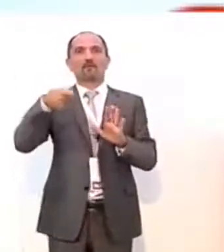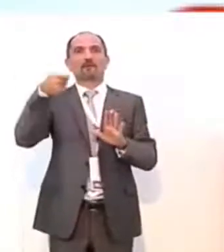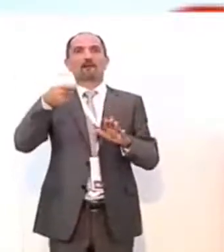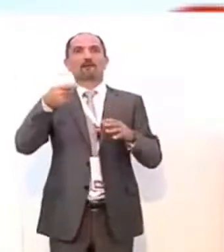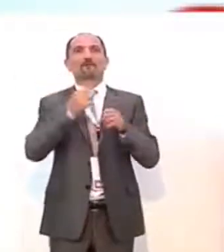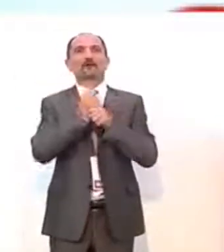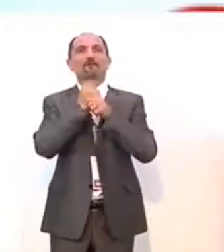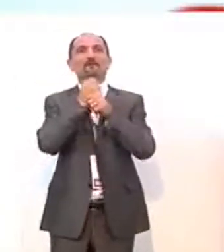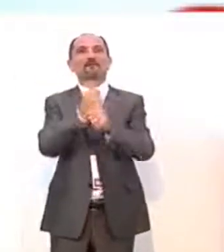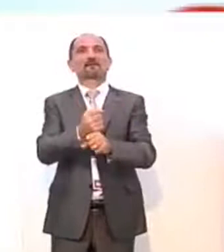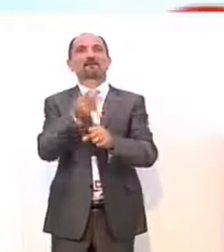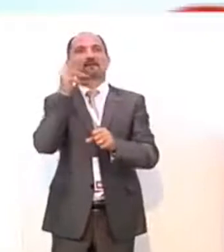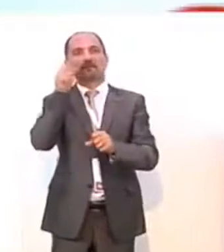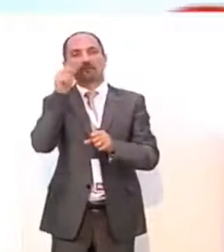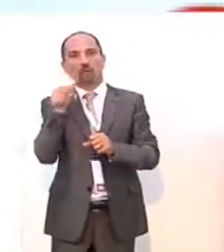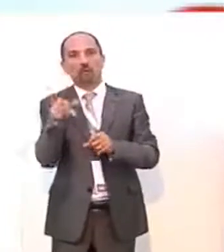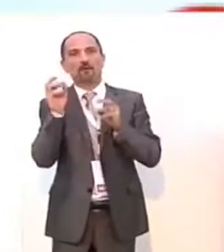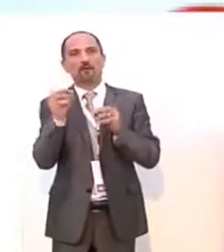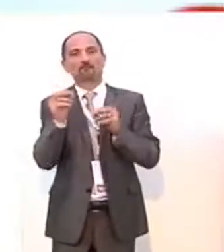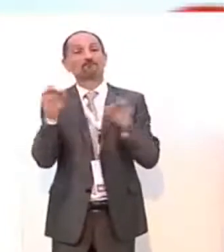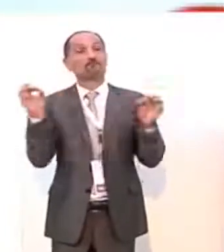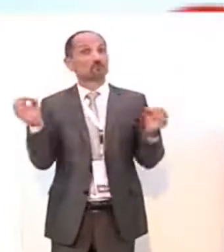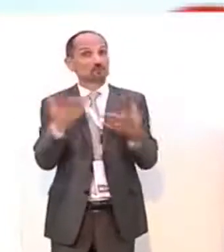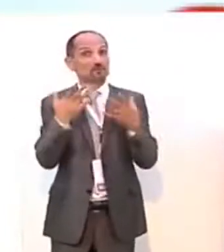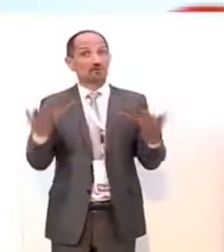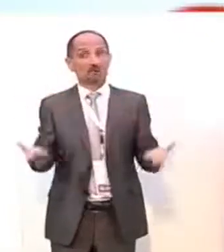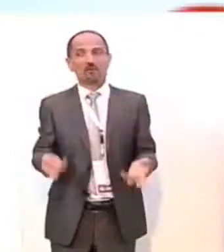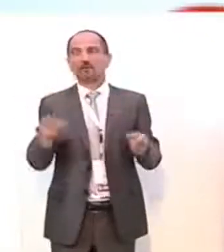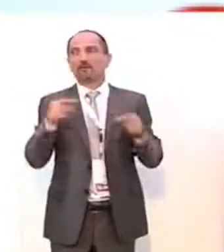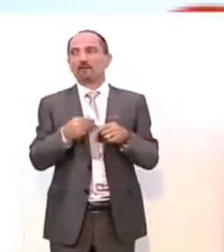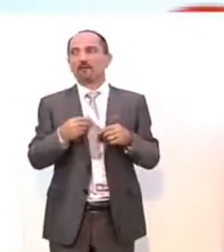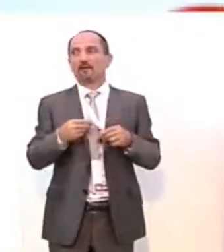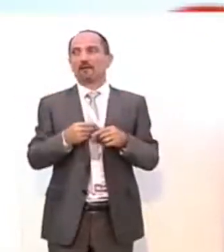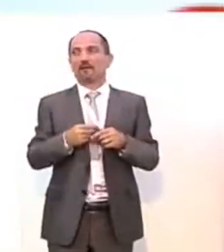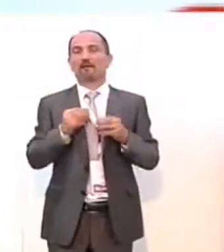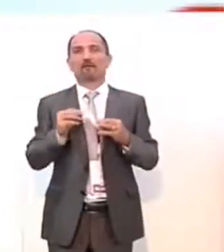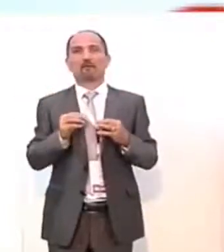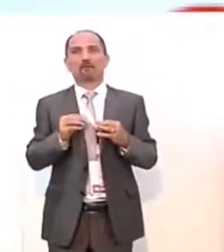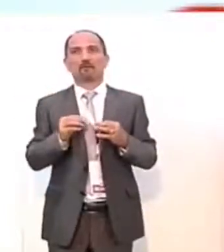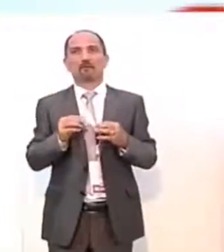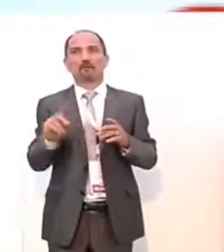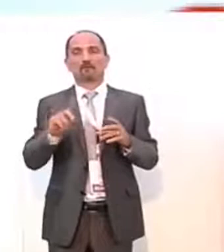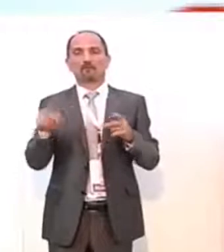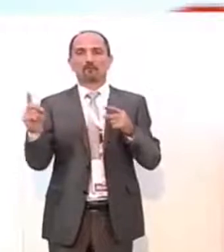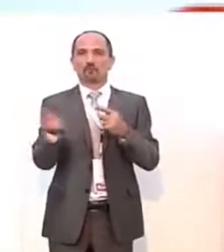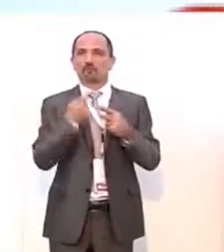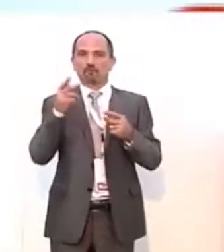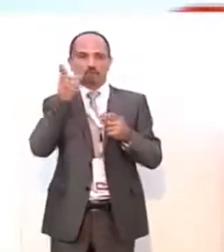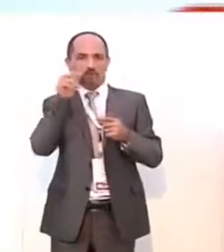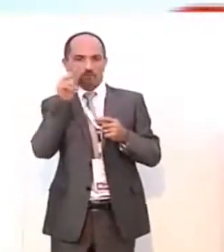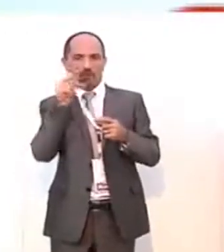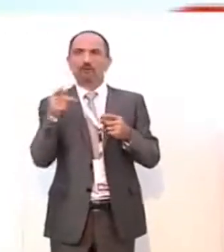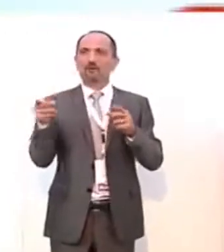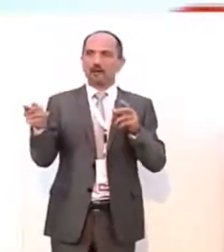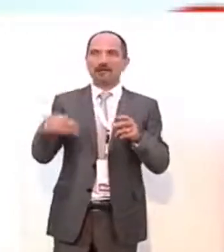la rappresentanza e tutto questo non è avvenuto a caso. Credo che il PD abbia dato un grande contributo in tutto questo, e le donne anche